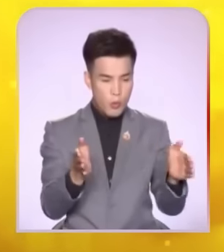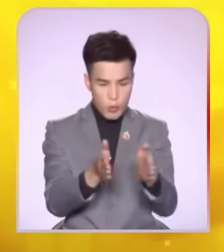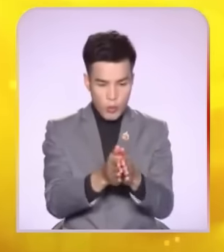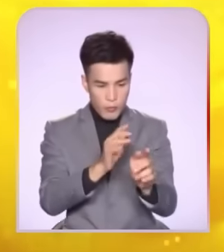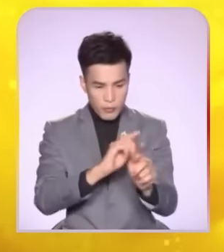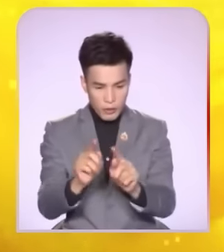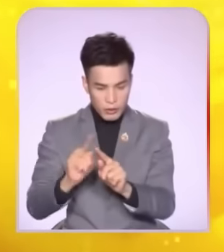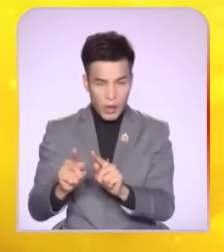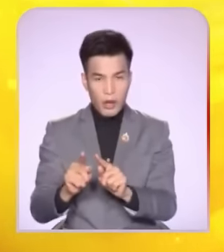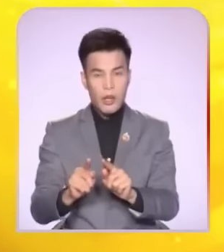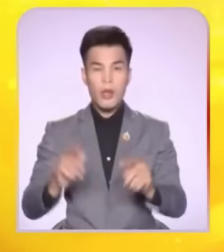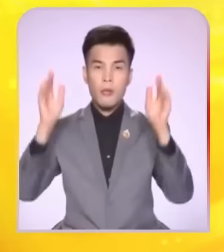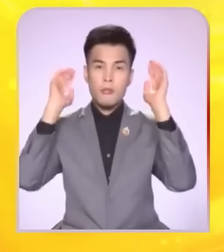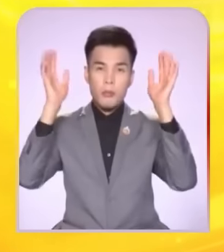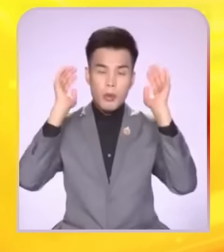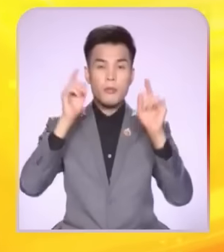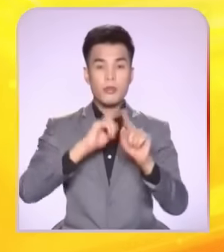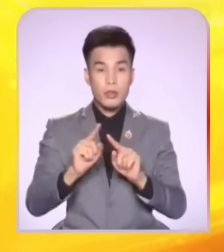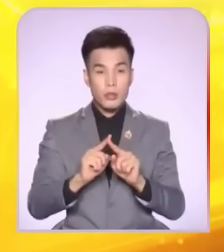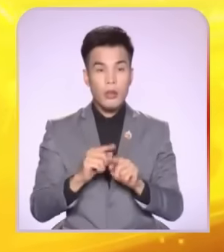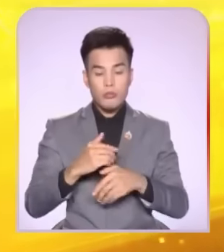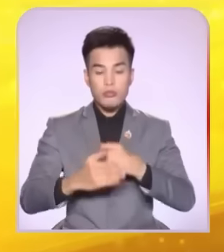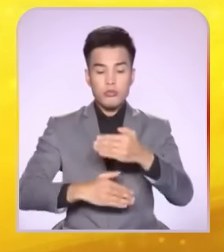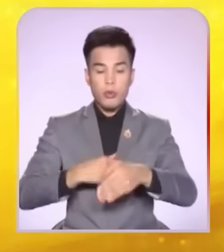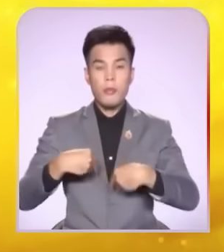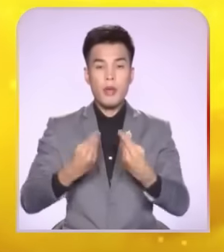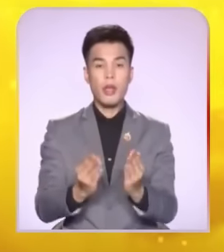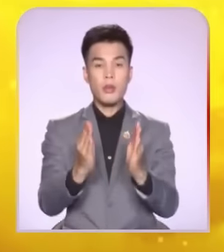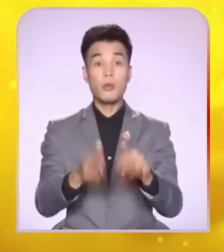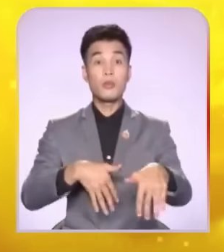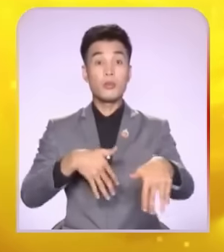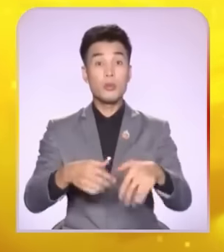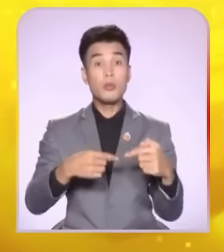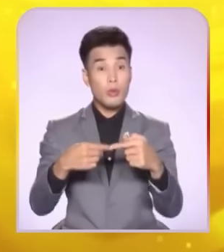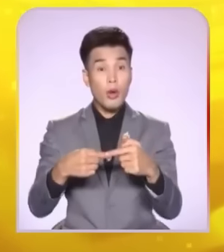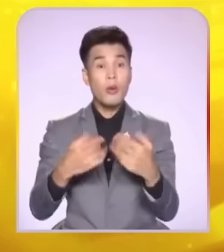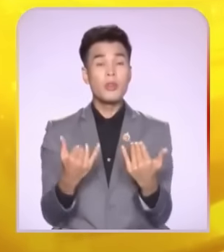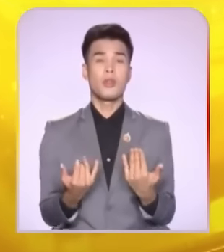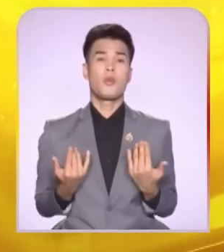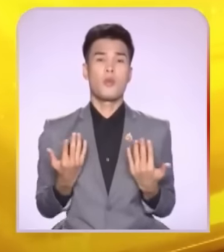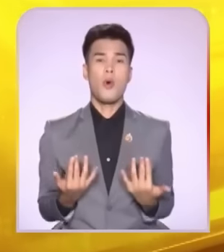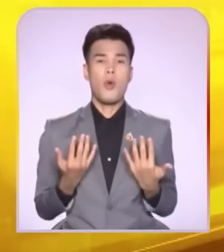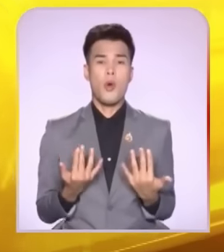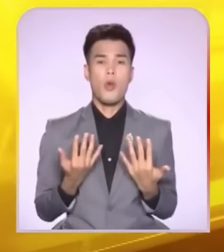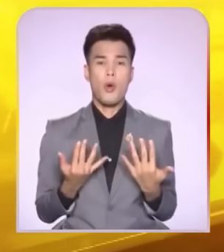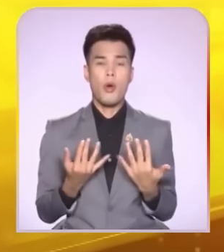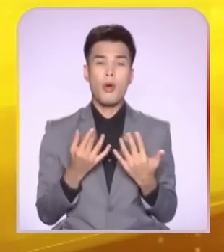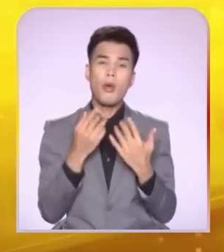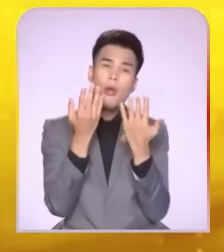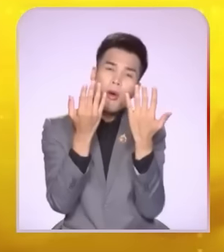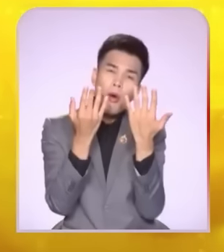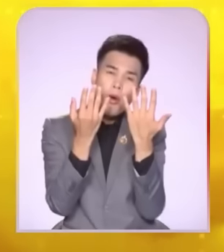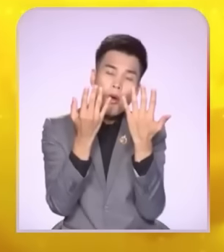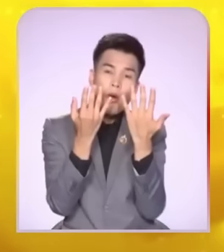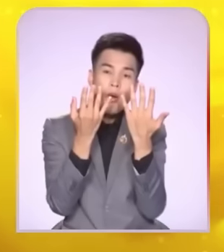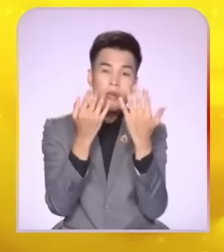างๆเรื่องของการแถลงนโยบายเพื่อที่จะเดินหน้าให้กับพี่น้องประชาชนต่อตอนนี้รอตาปิดๆ